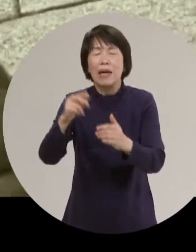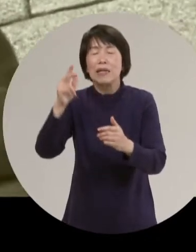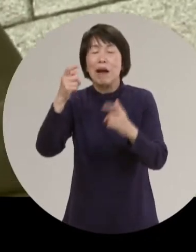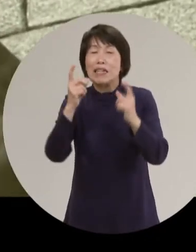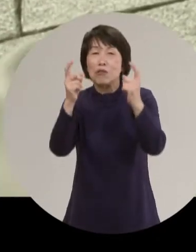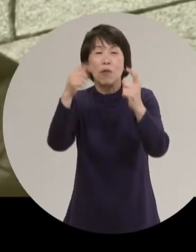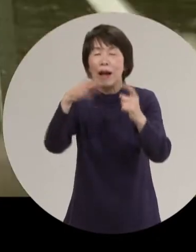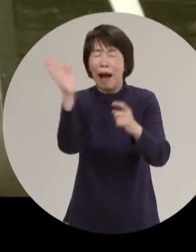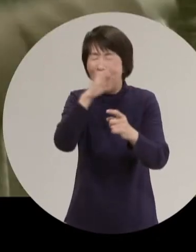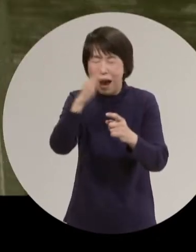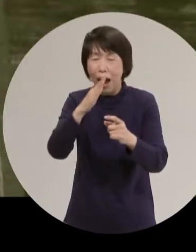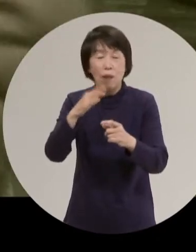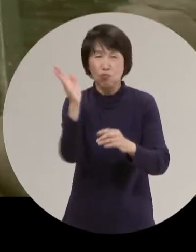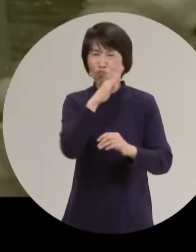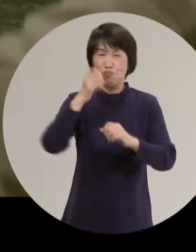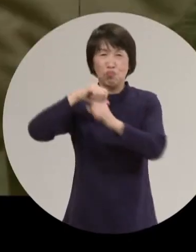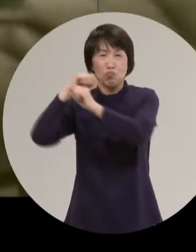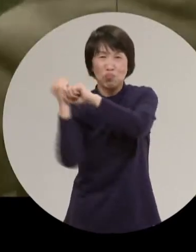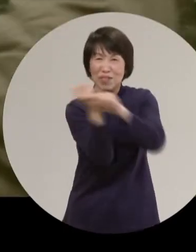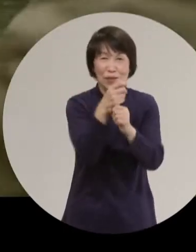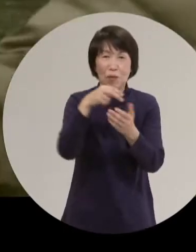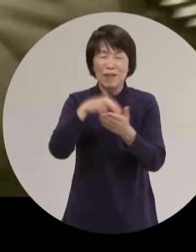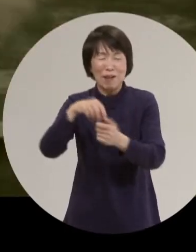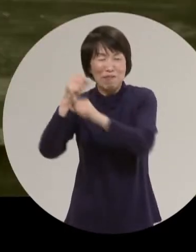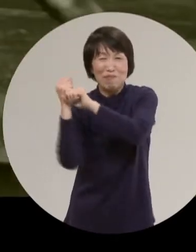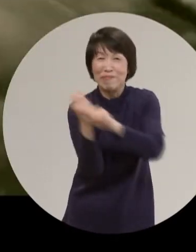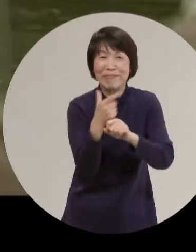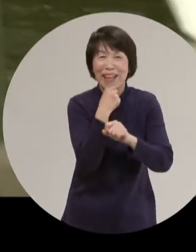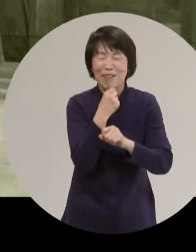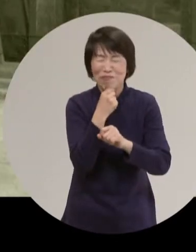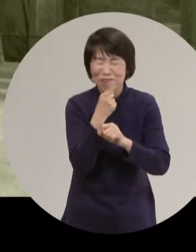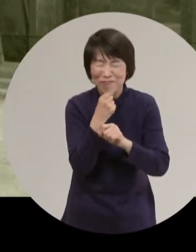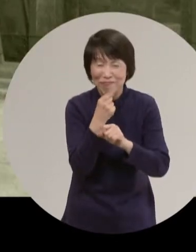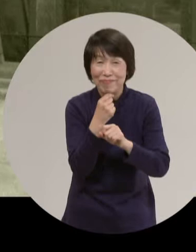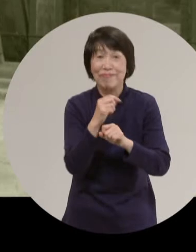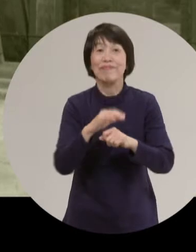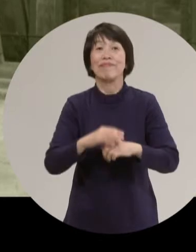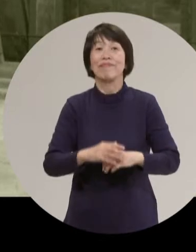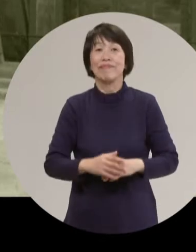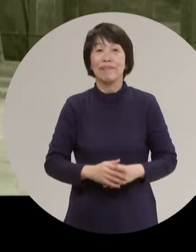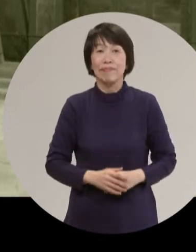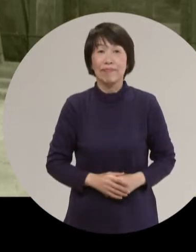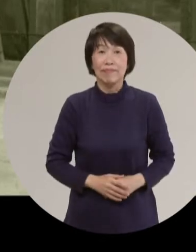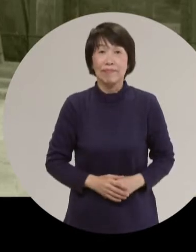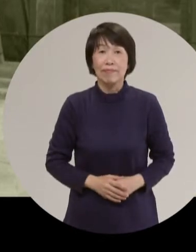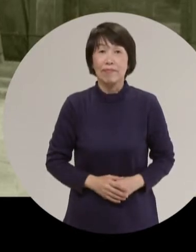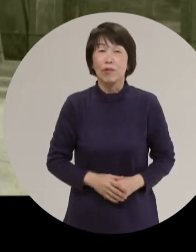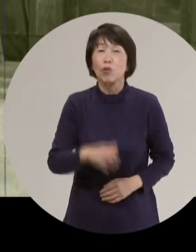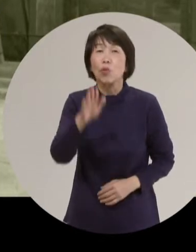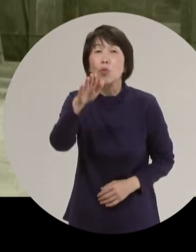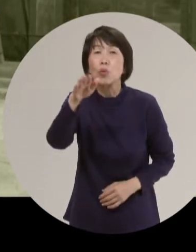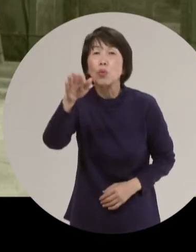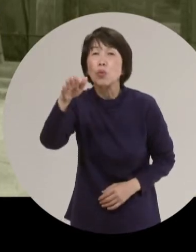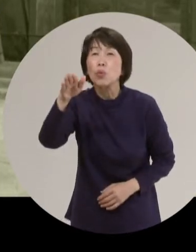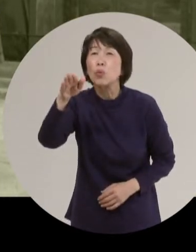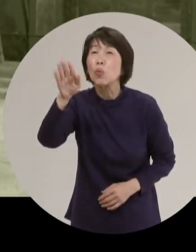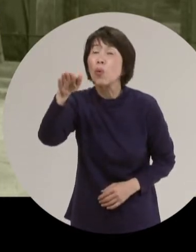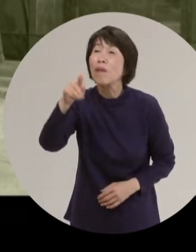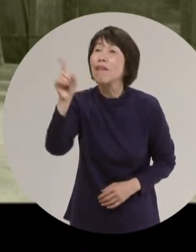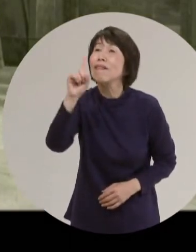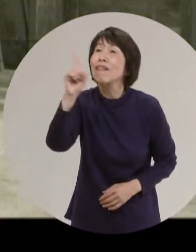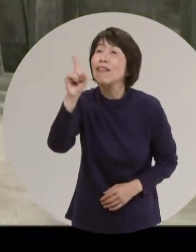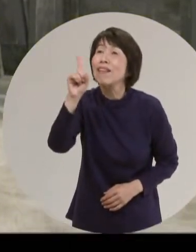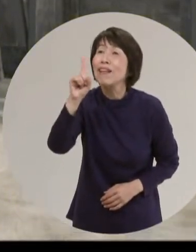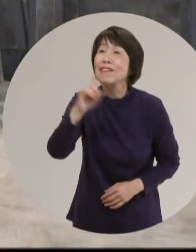柱でござる、武士の情けが打たせてくれ、いやーもう人だ ちゃちょっと矢